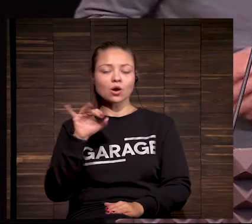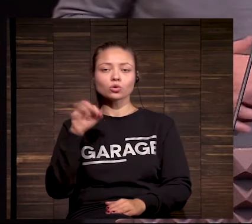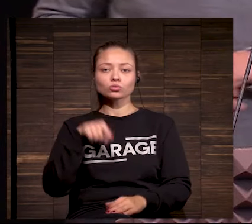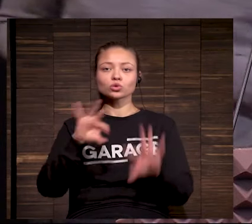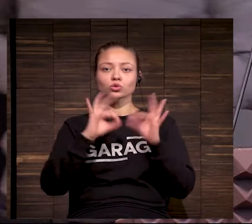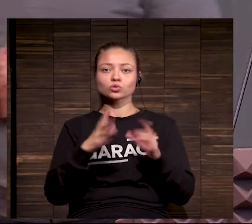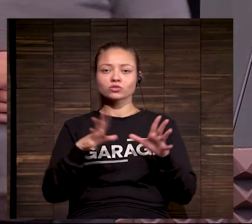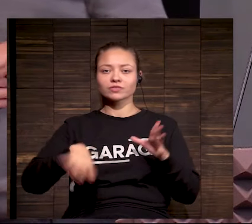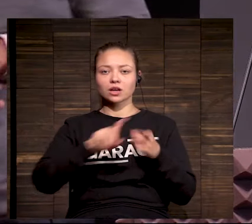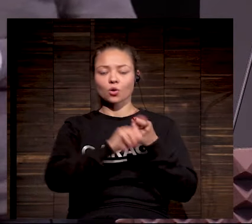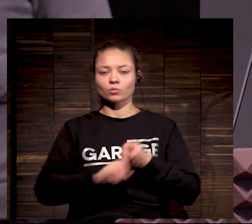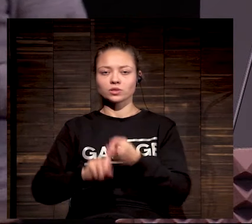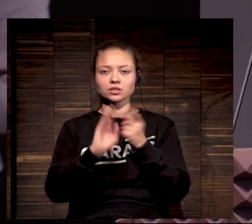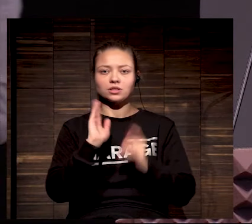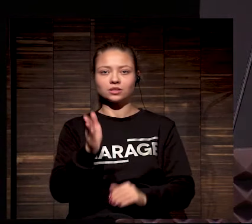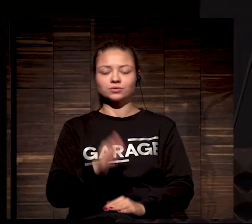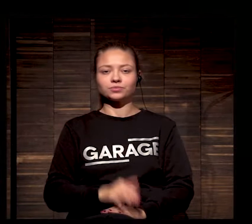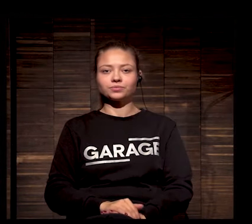нас всех объединит